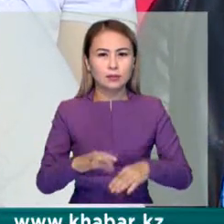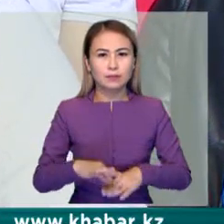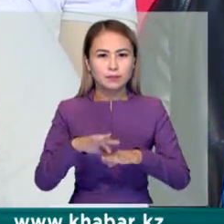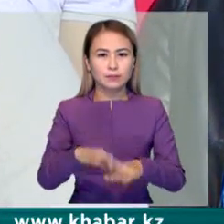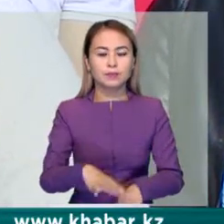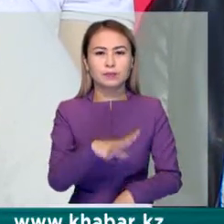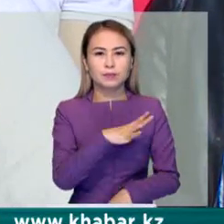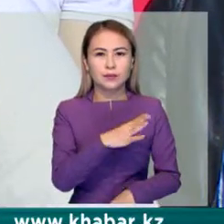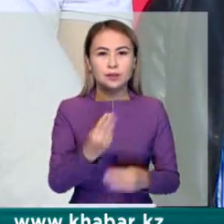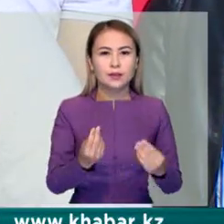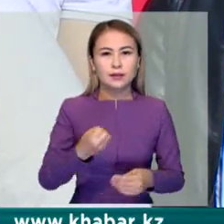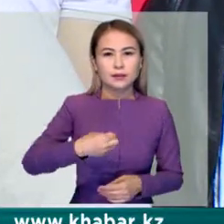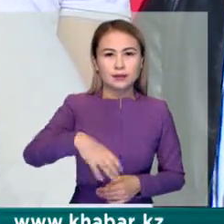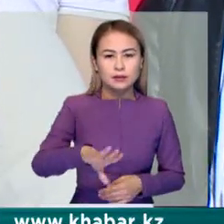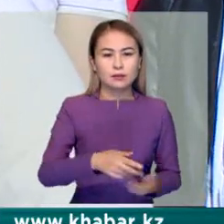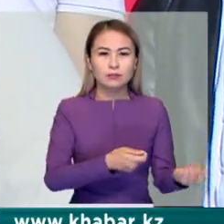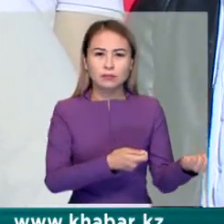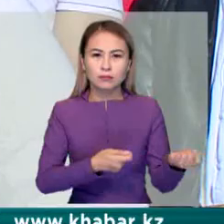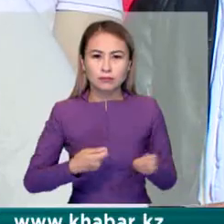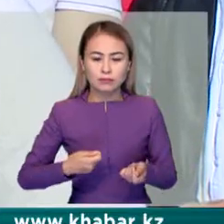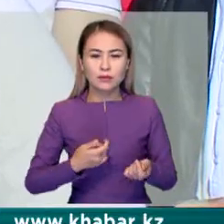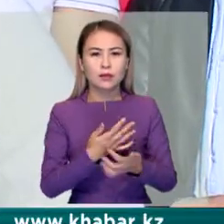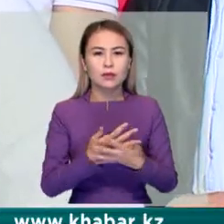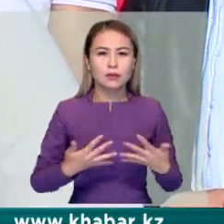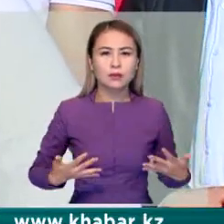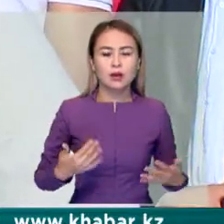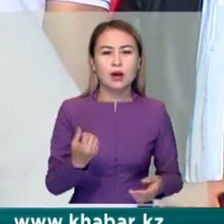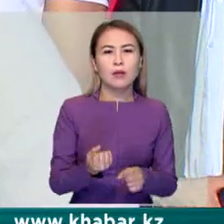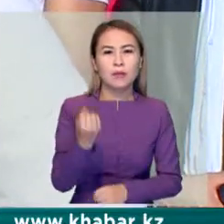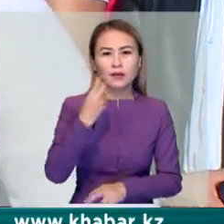ұйымдастырылған. Ол асық ату, арқан тартыс, бұқа тартыс, гір көтеру және